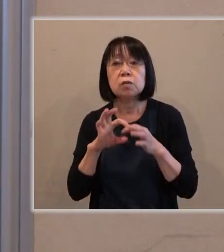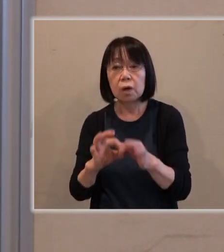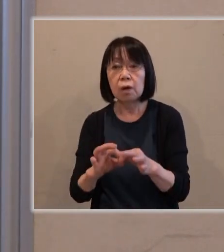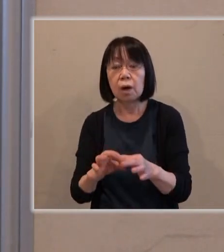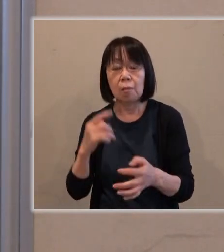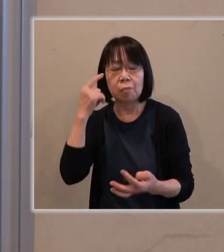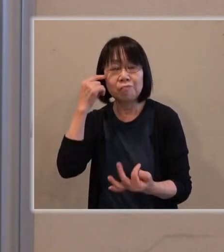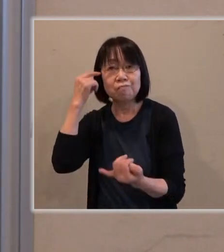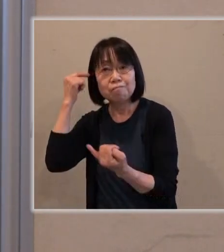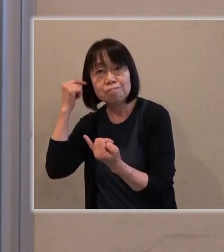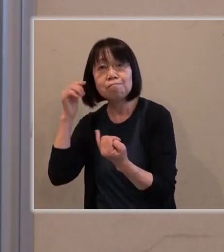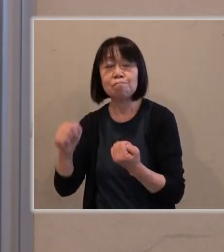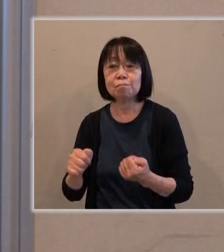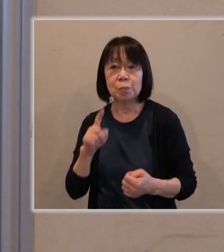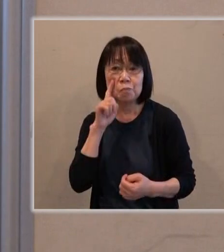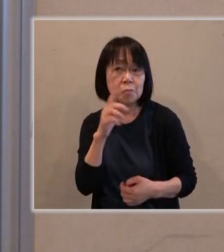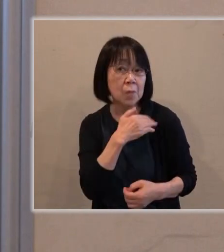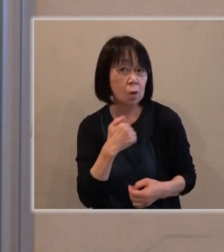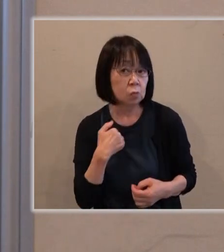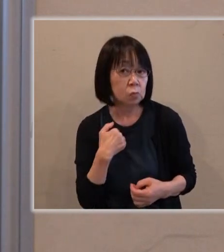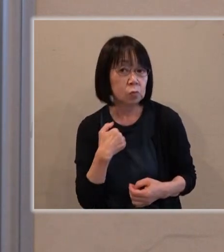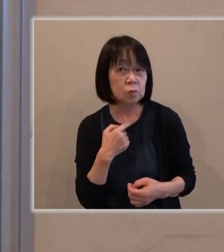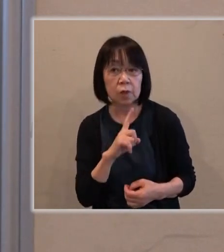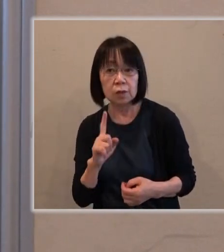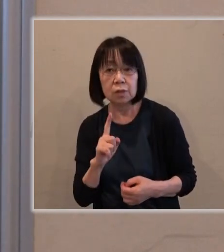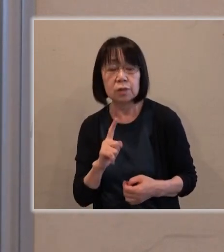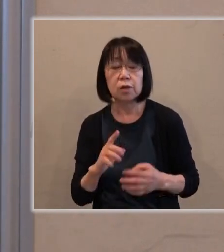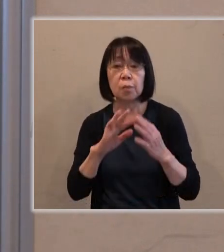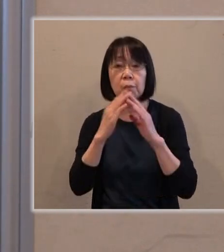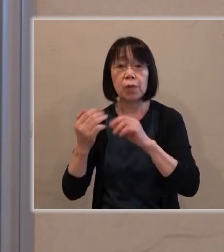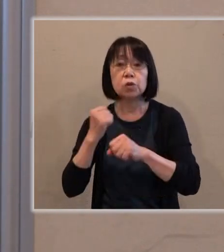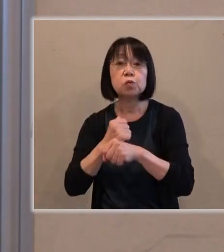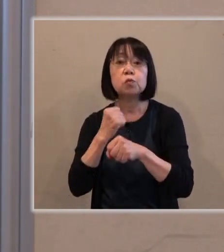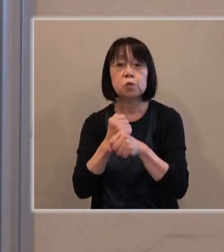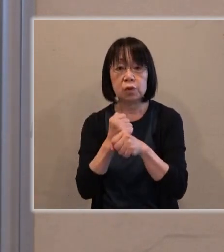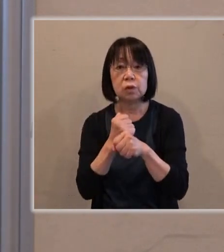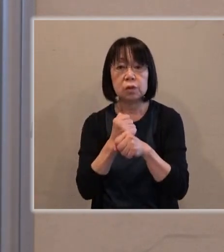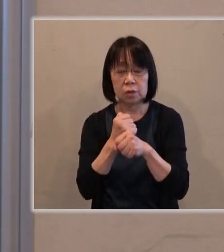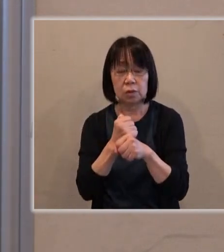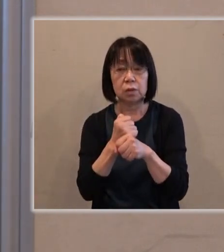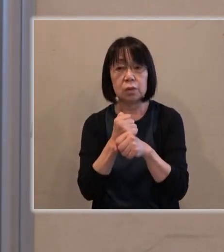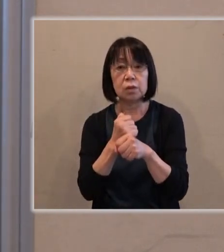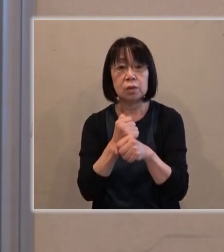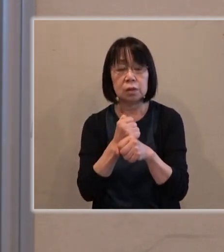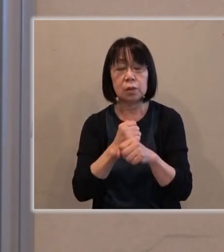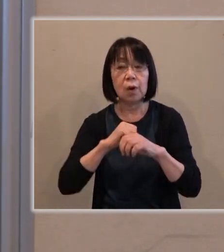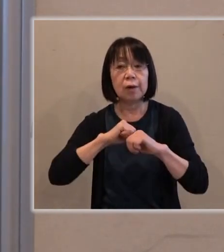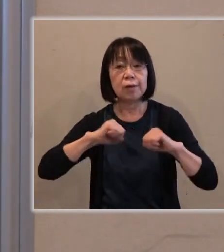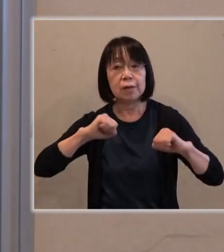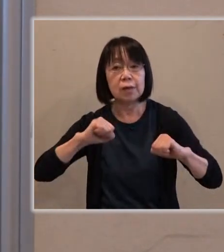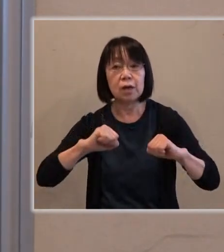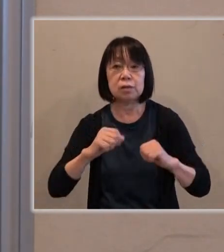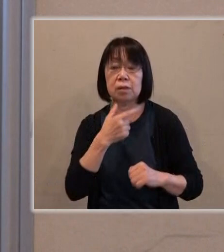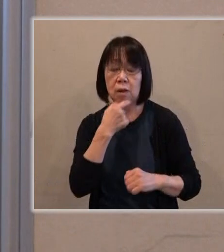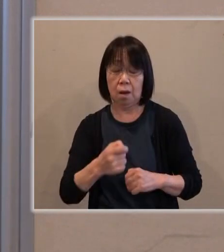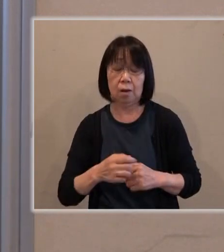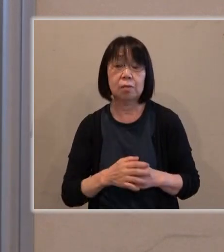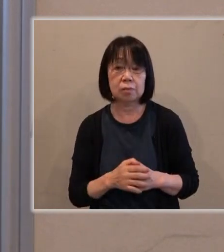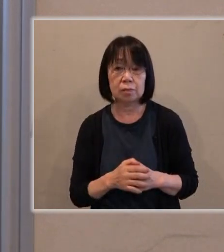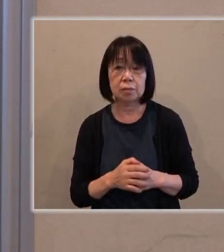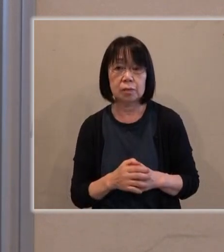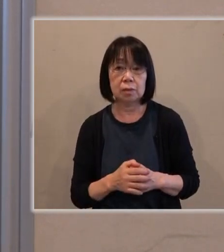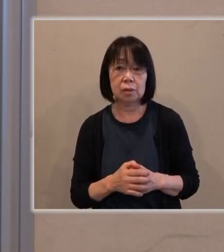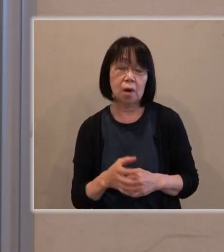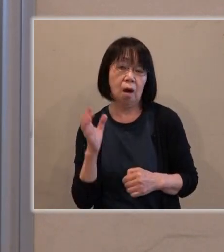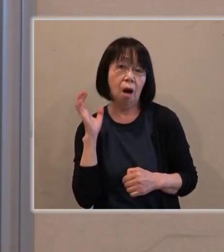たこと、見えるものを街づくりに生かしたい、それでハード面、建築士としてのハード面のこともも